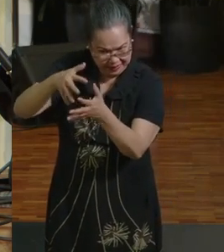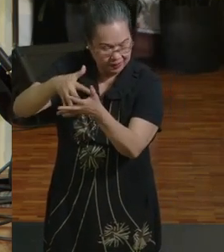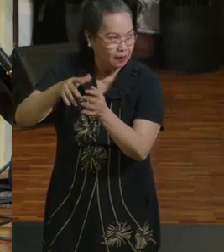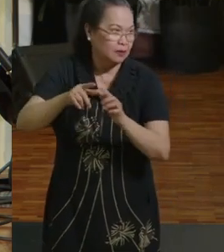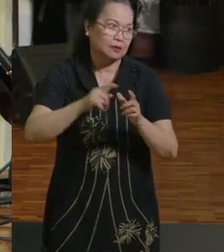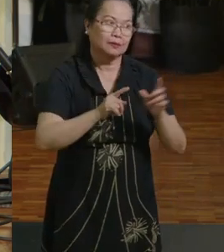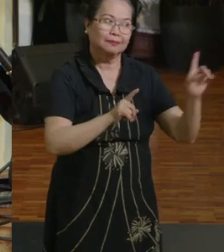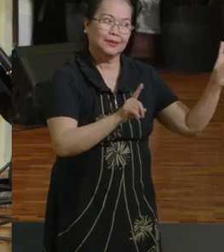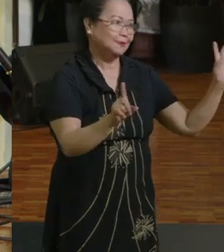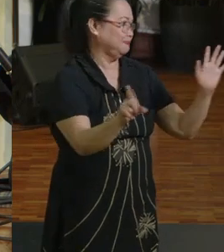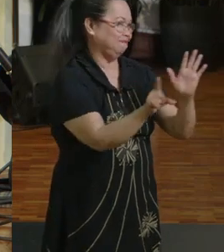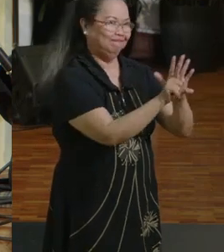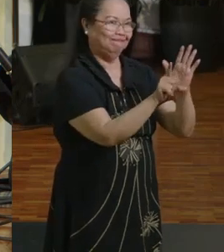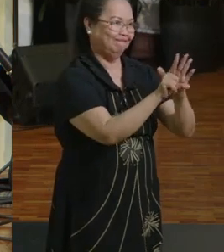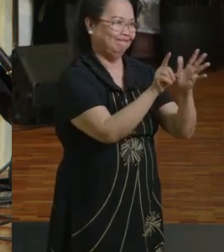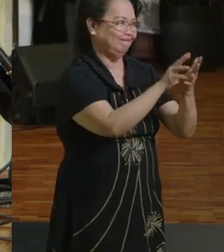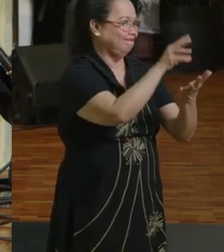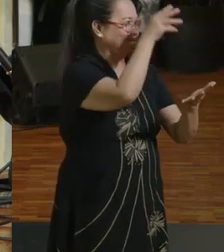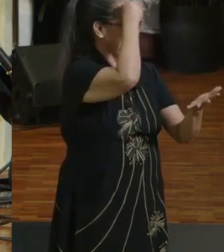Pero ang ating Panginoon